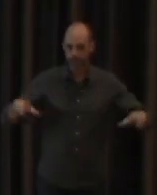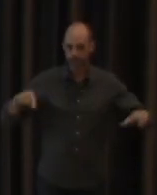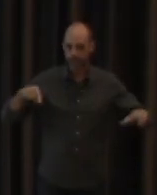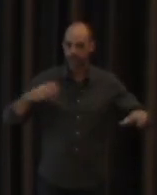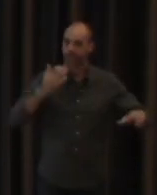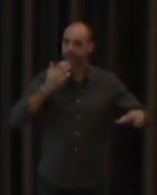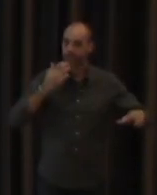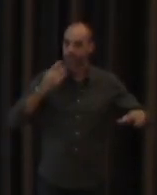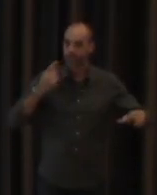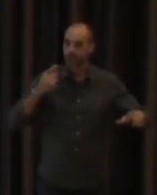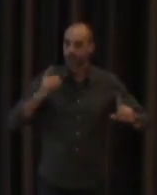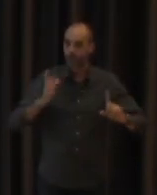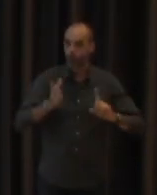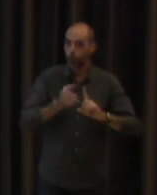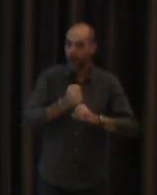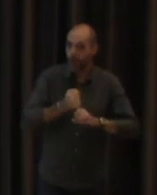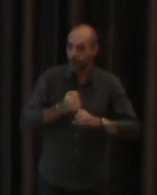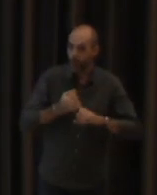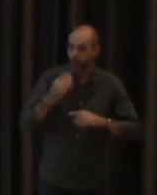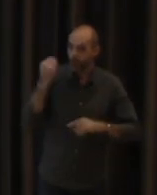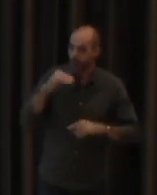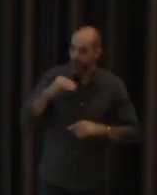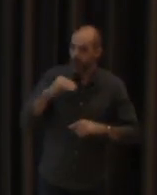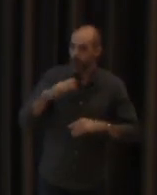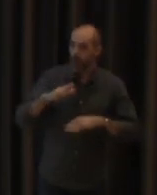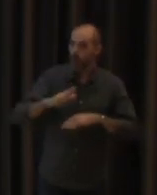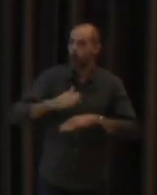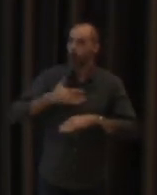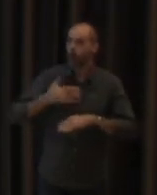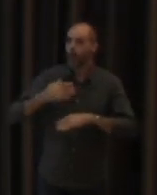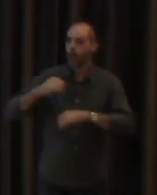la trobeu freda, en podeu tancar les finestres.